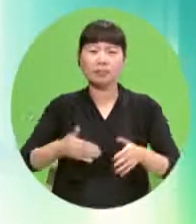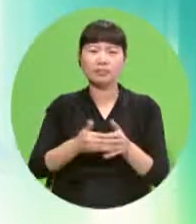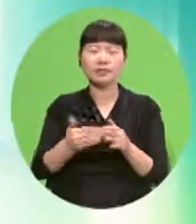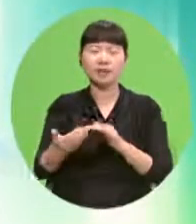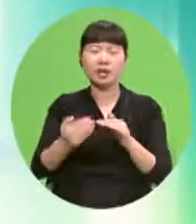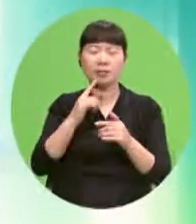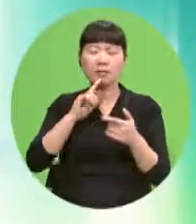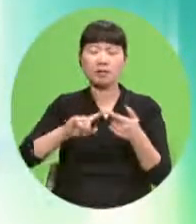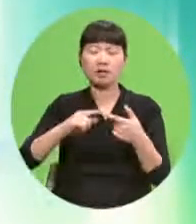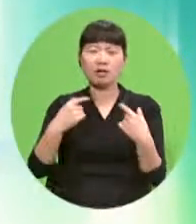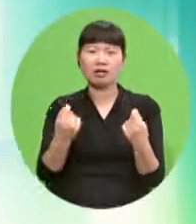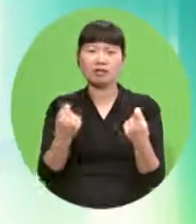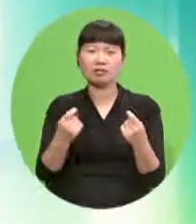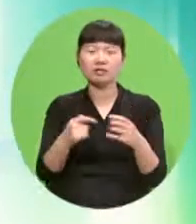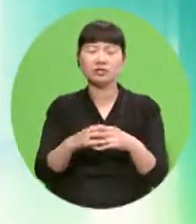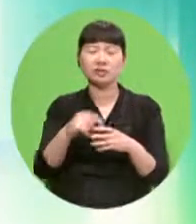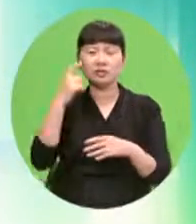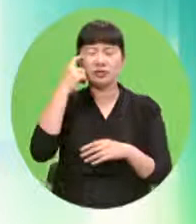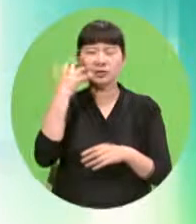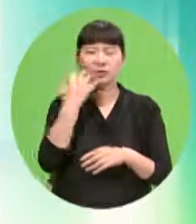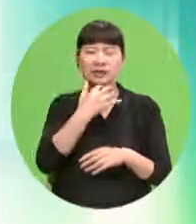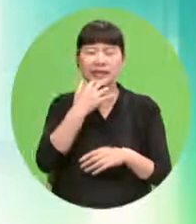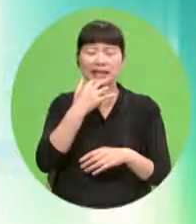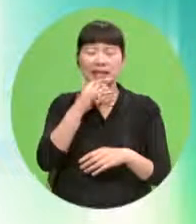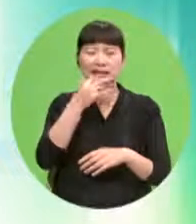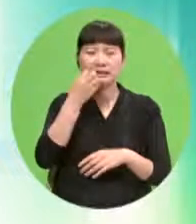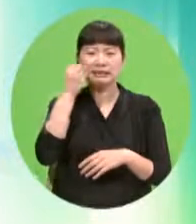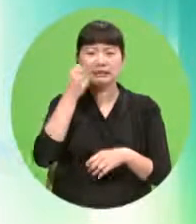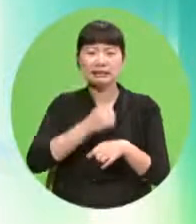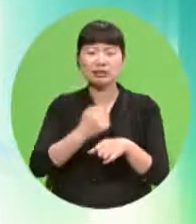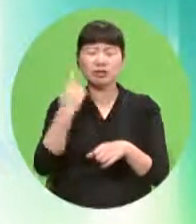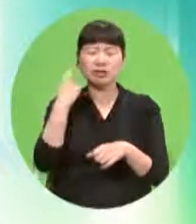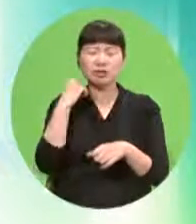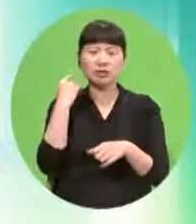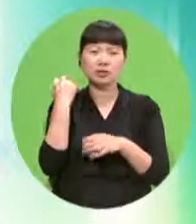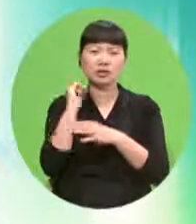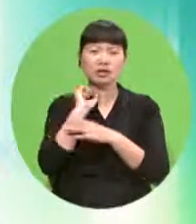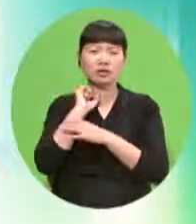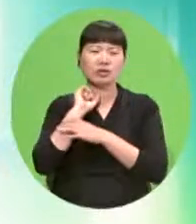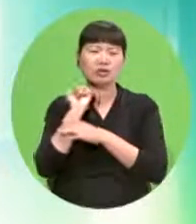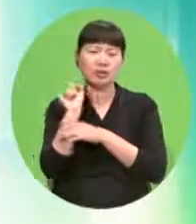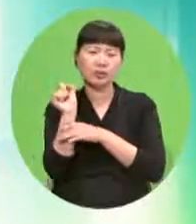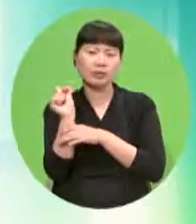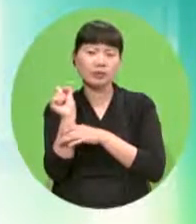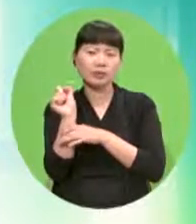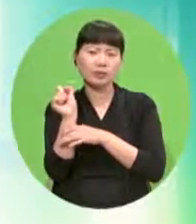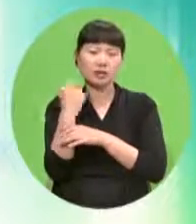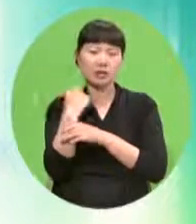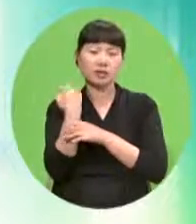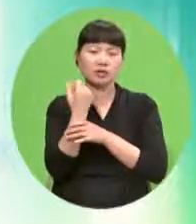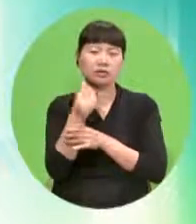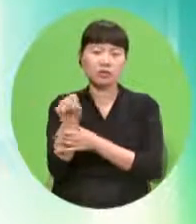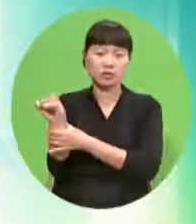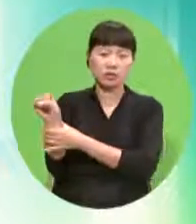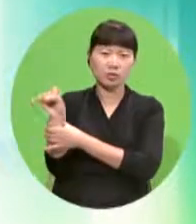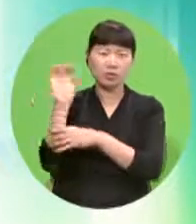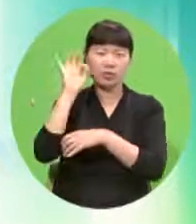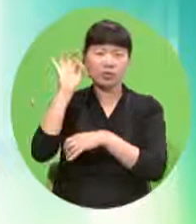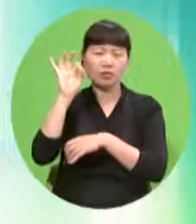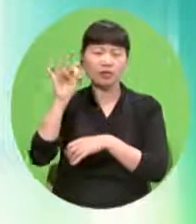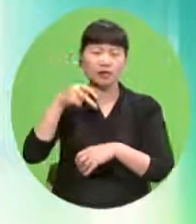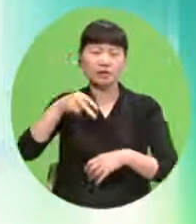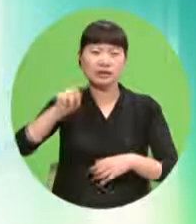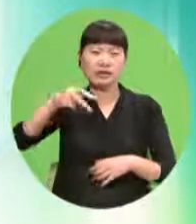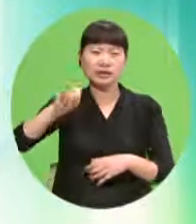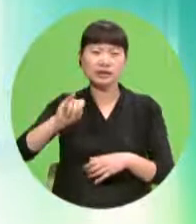아까 네. 말씀드린 대로 눈의 색이 이상하다든지 고개를 옆으로 기울이거나 고개를 돌리고 본다든지 이런 사시가 있을 때